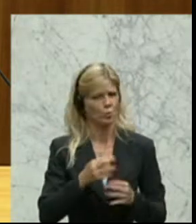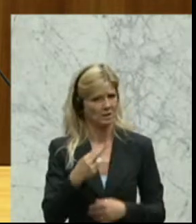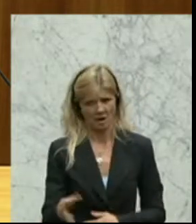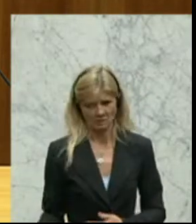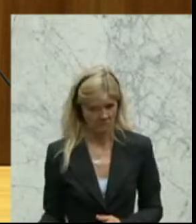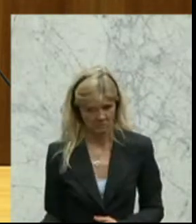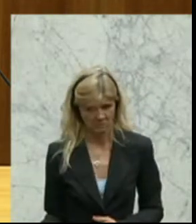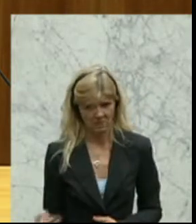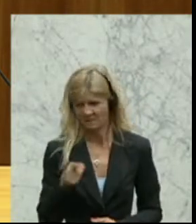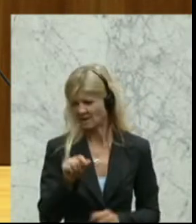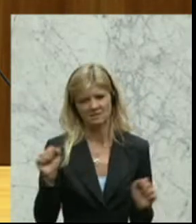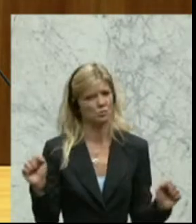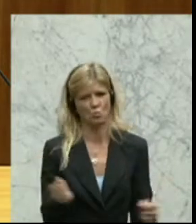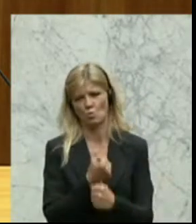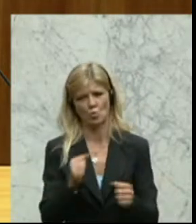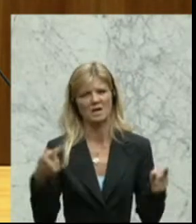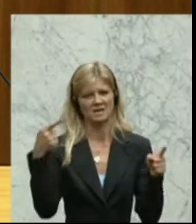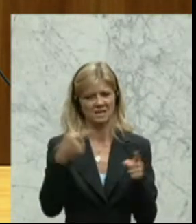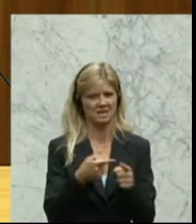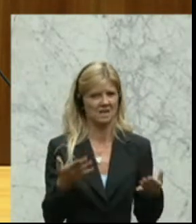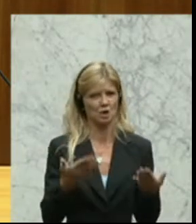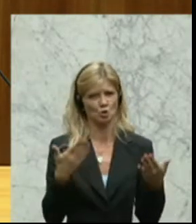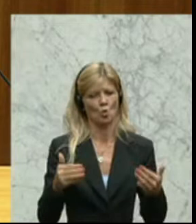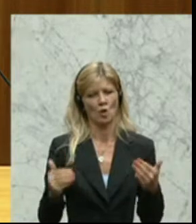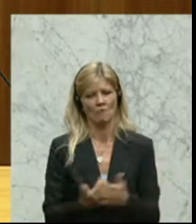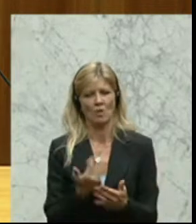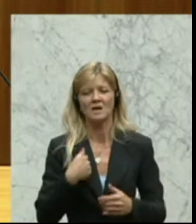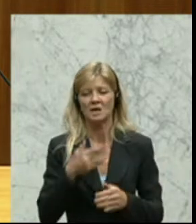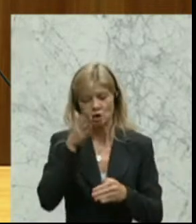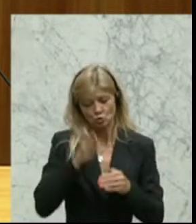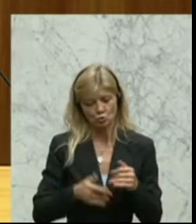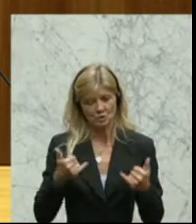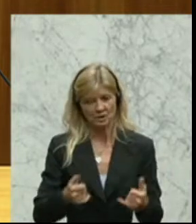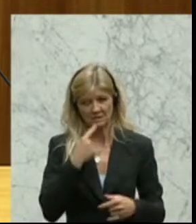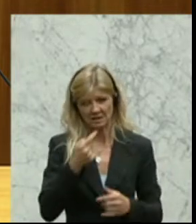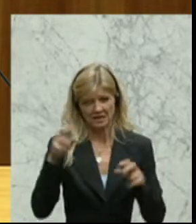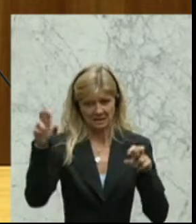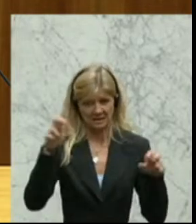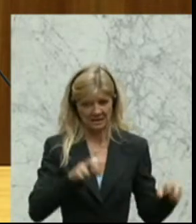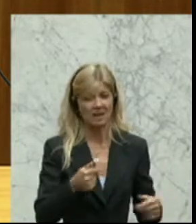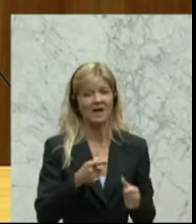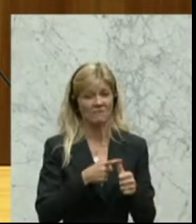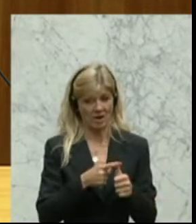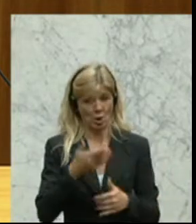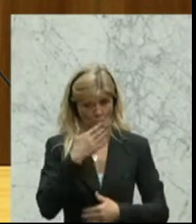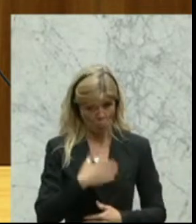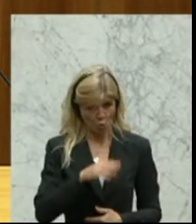mit einem Zitat. Wenn man will, dass es die Wirtschaft schlecht geht, dann ist die Vermögensteuer eine gute